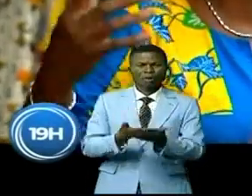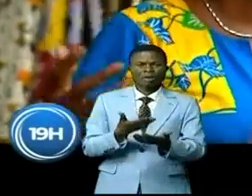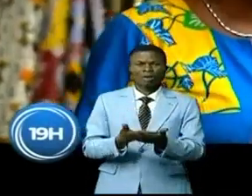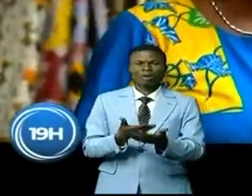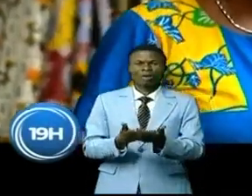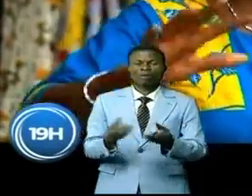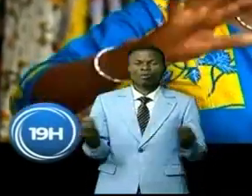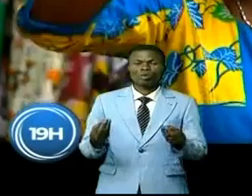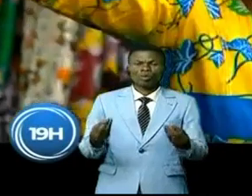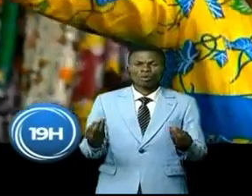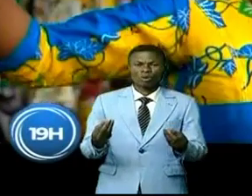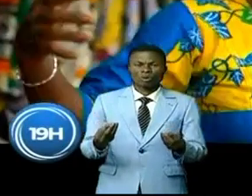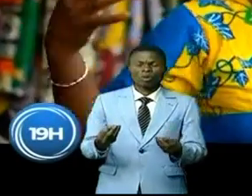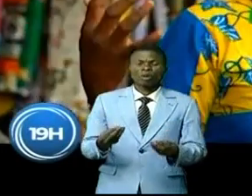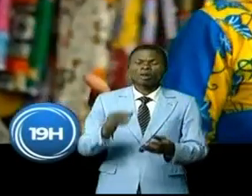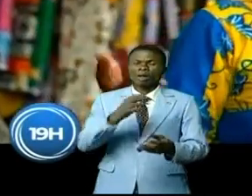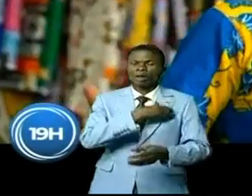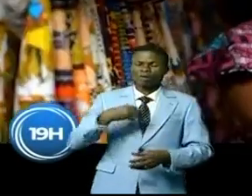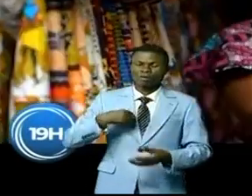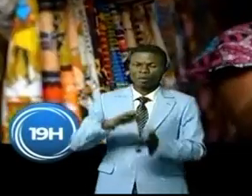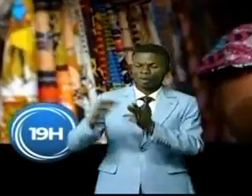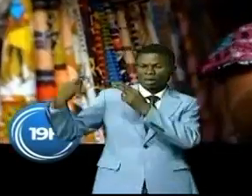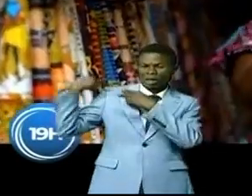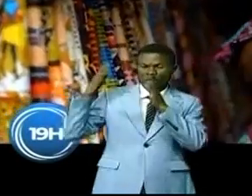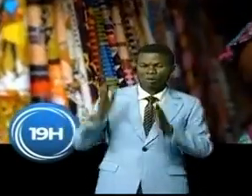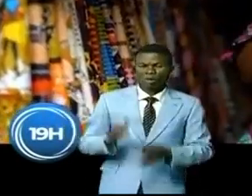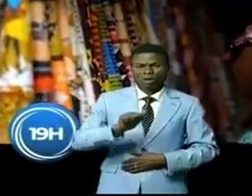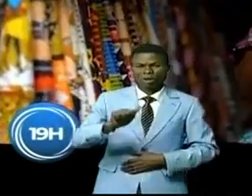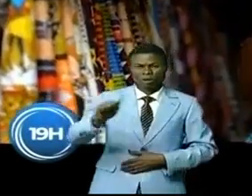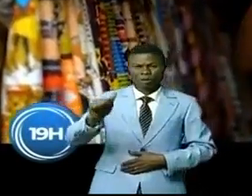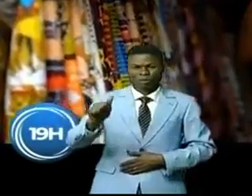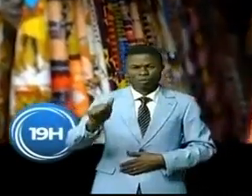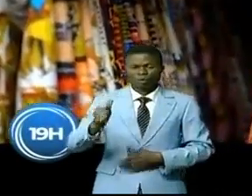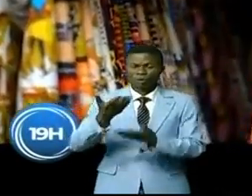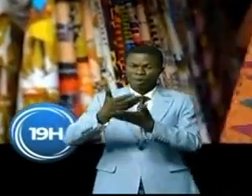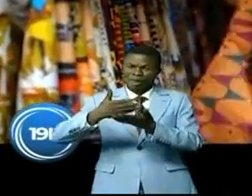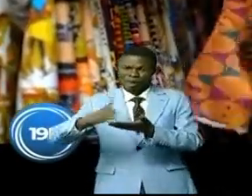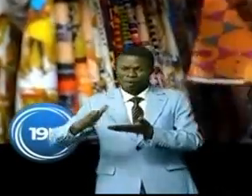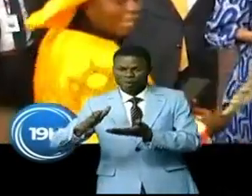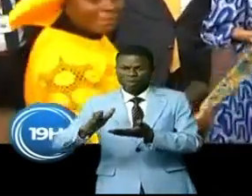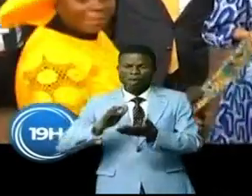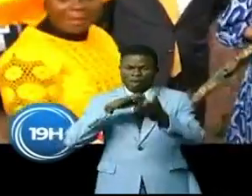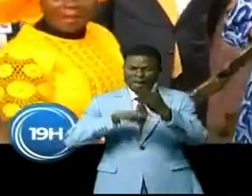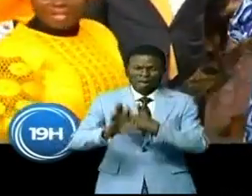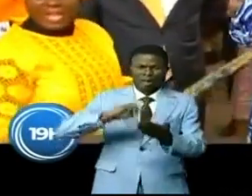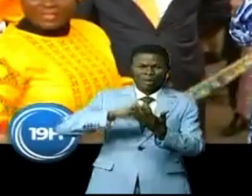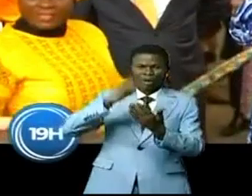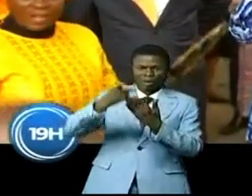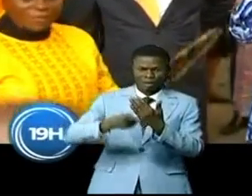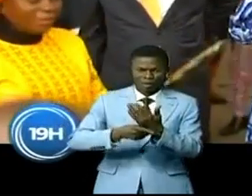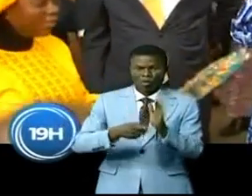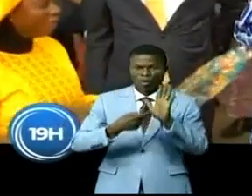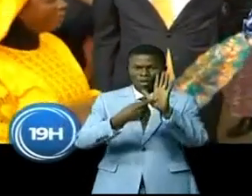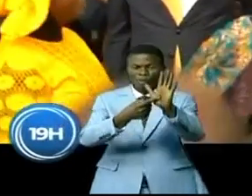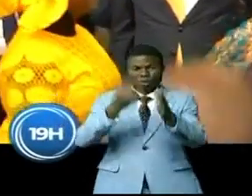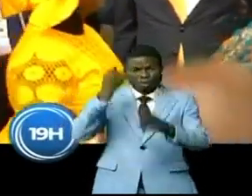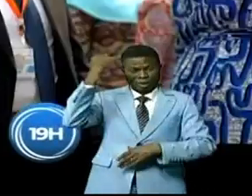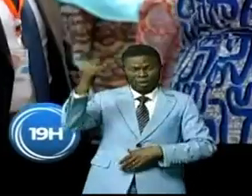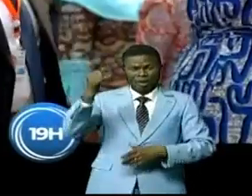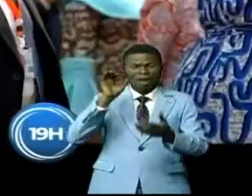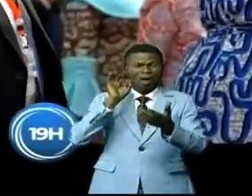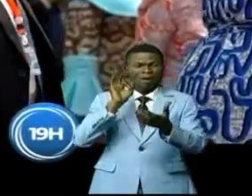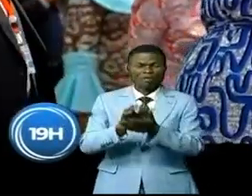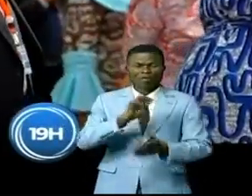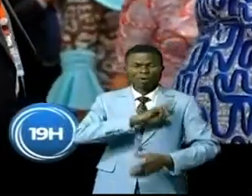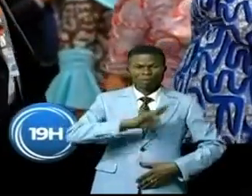Tshisekedi, pour l'autonomisation de la femme congolaise. Un axe qui figure parmi les 4 exposés à l'attention de la reine